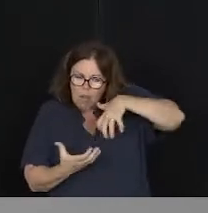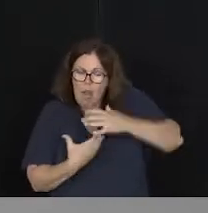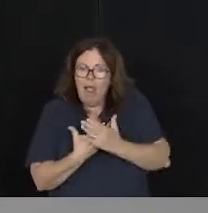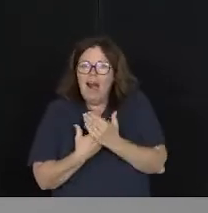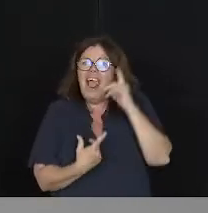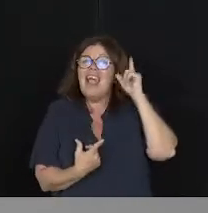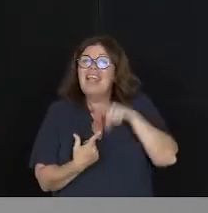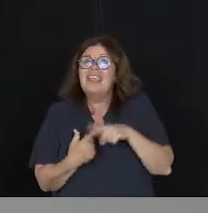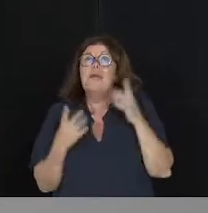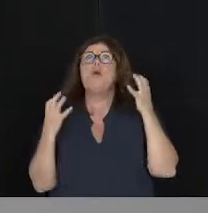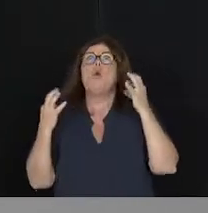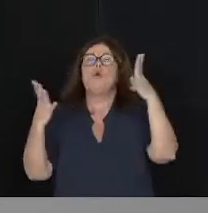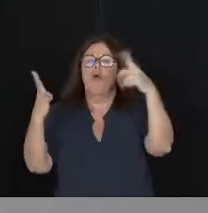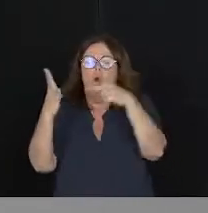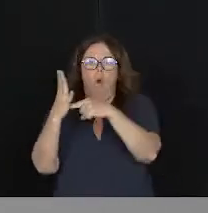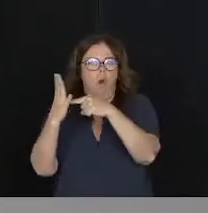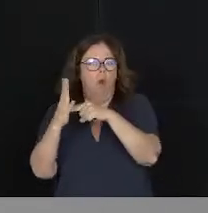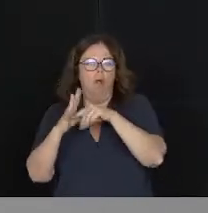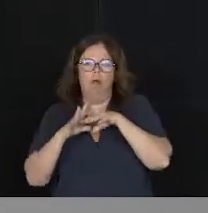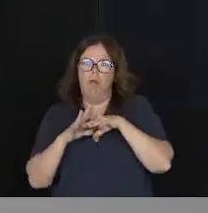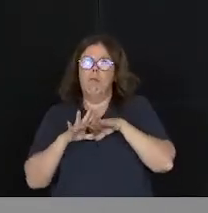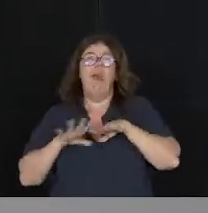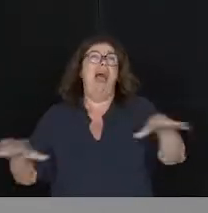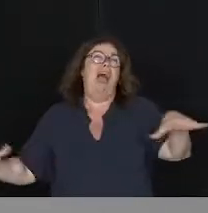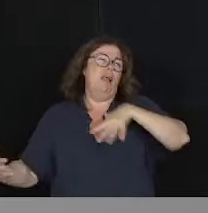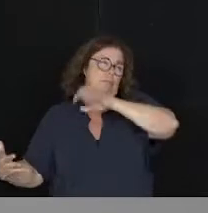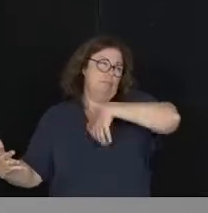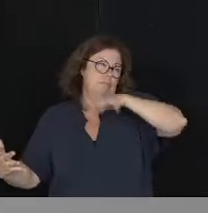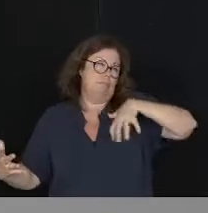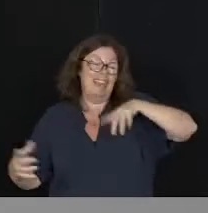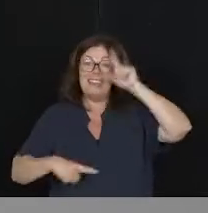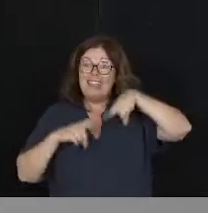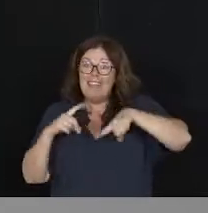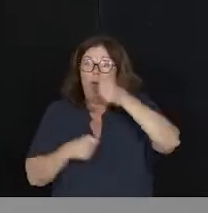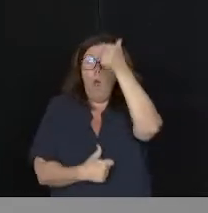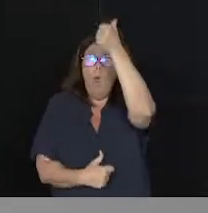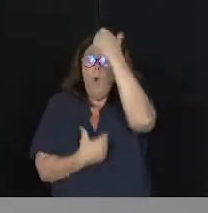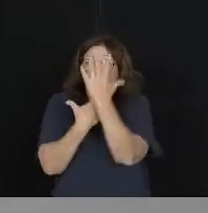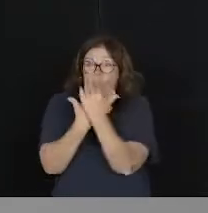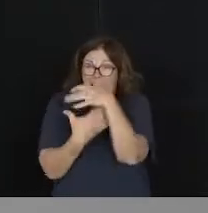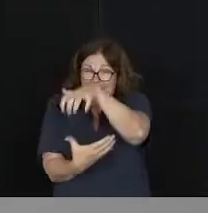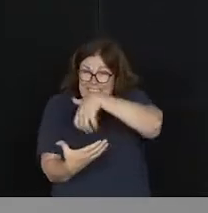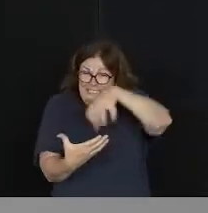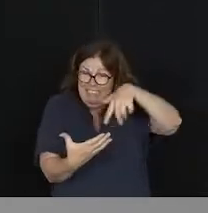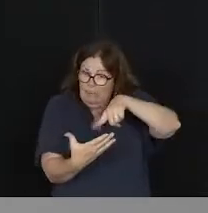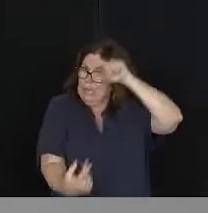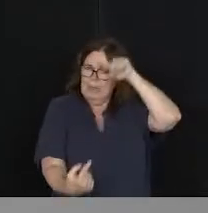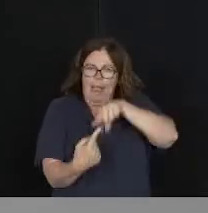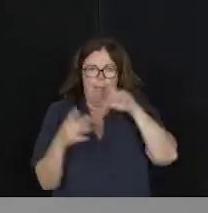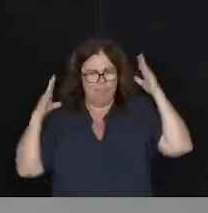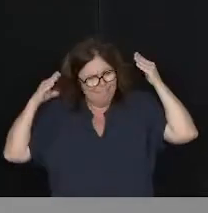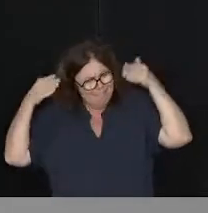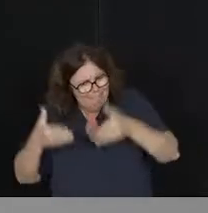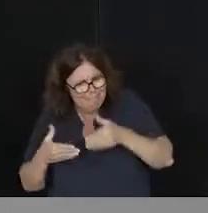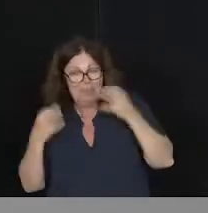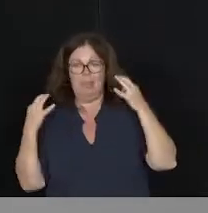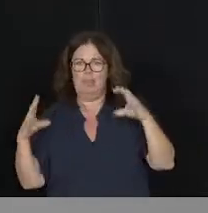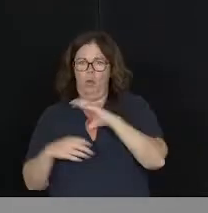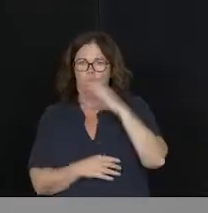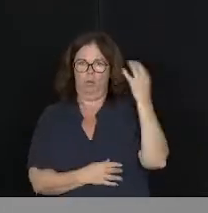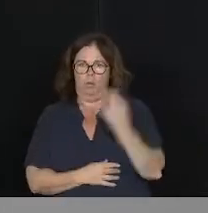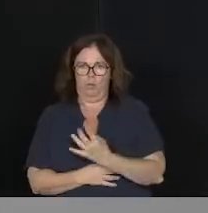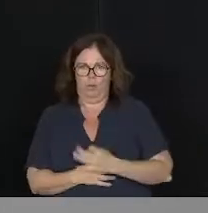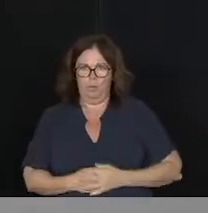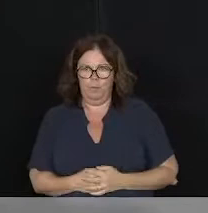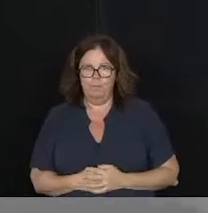absolument omniprésentes, et elles occupent parfois même la totalité des cartes postales ou des lettres. Et donc, en les analysant au